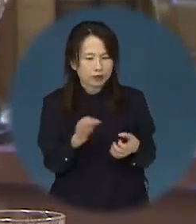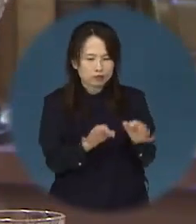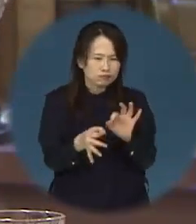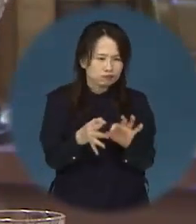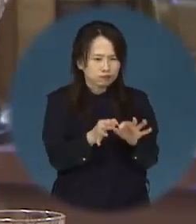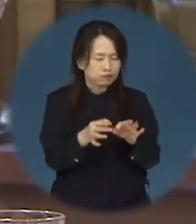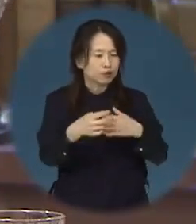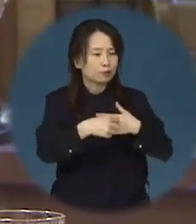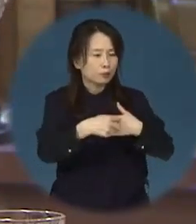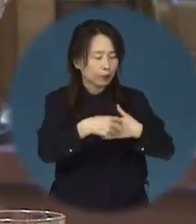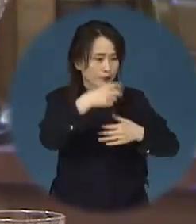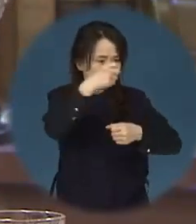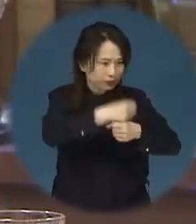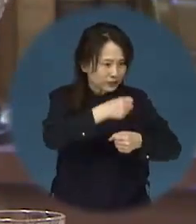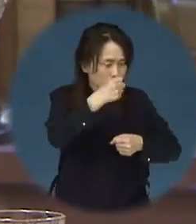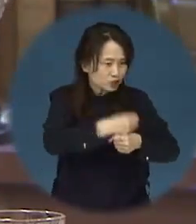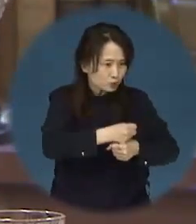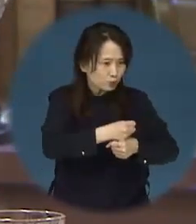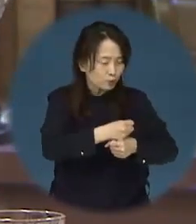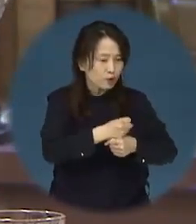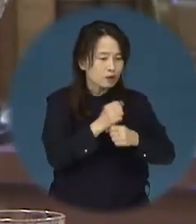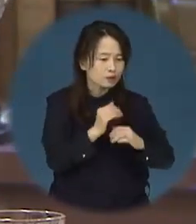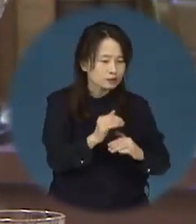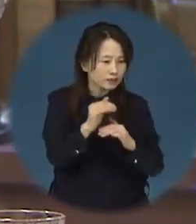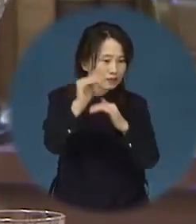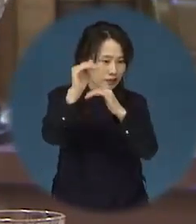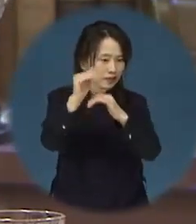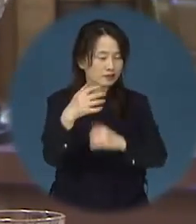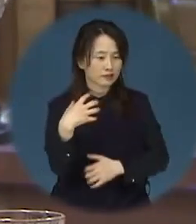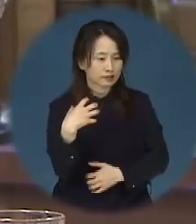병원을 만들었고 네, 만든 과정을 같이. 주도하셨고